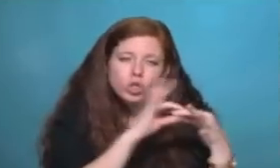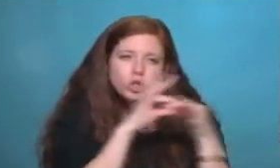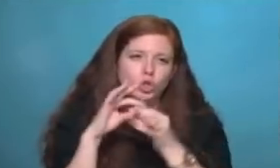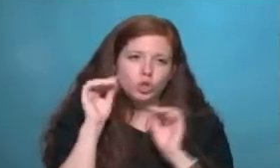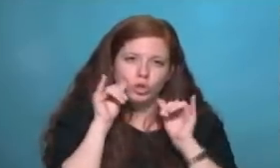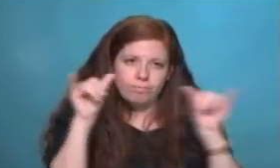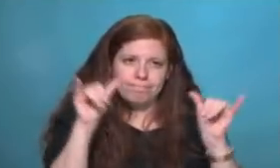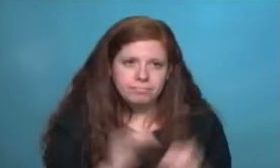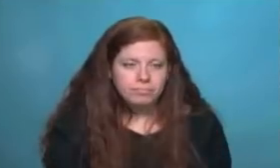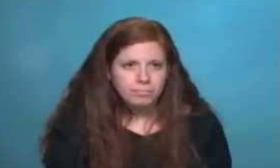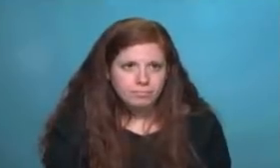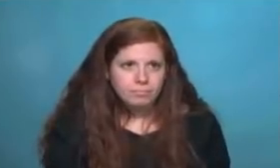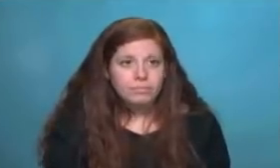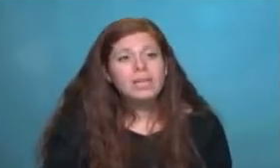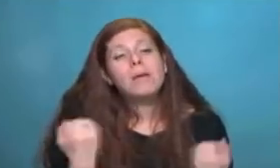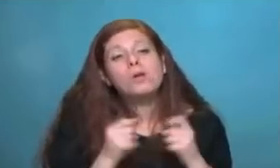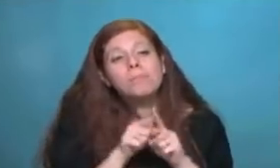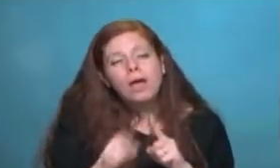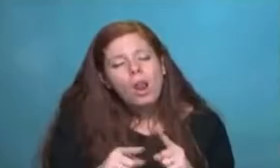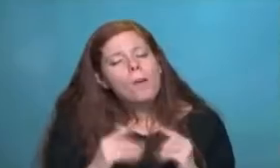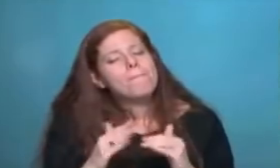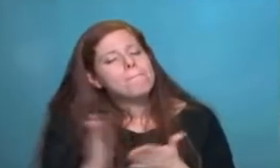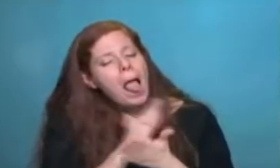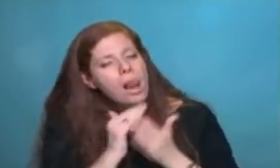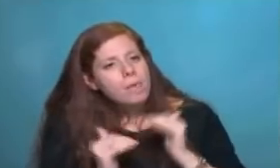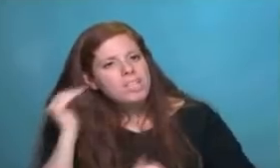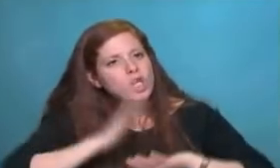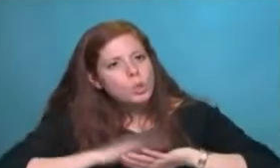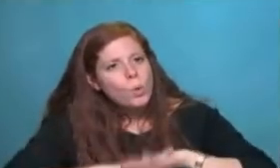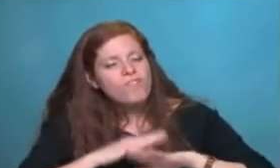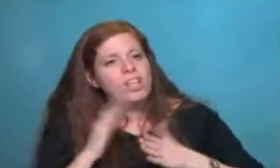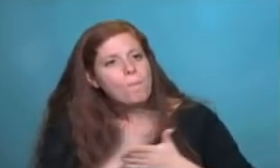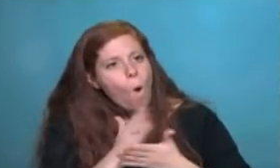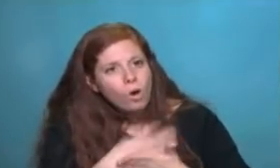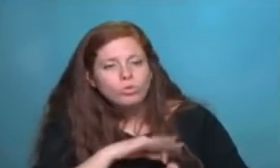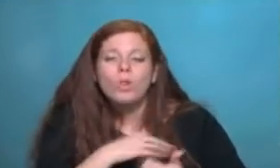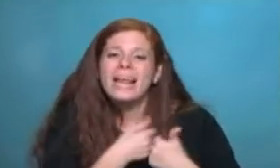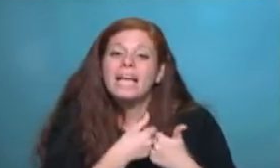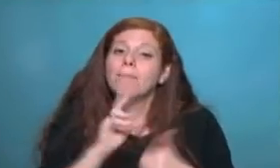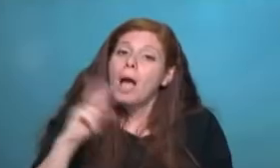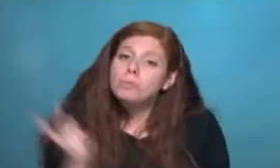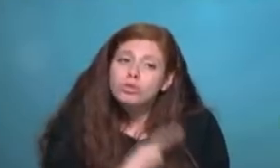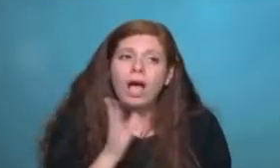אימונים כמו אלה מעלים לנו את הכשירות והמוכנות לאתגרים גם בשגרה וגם